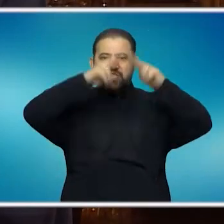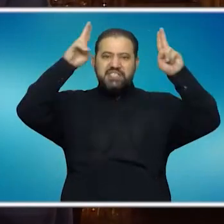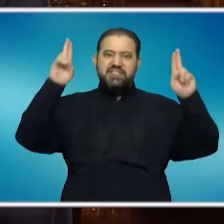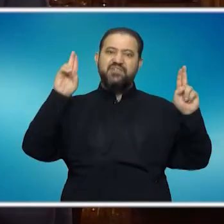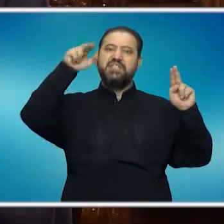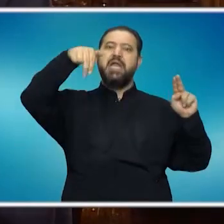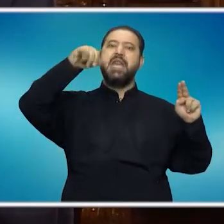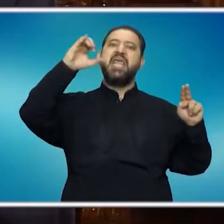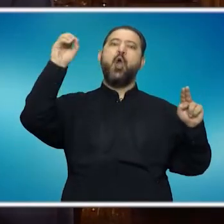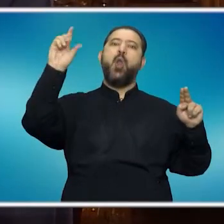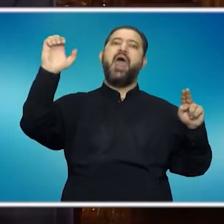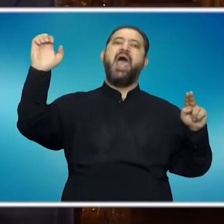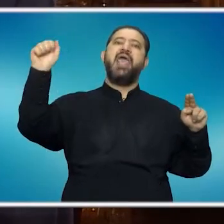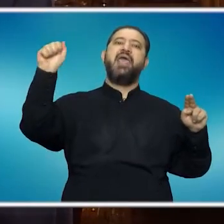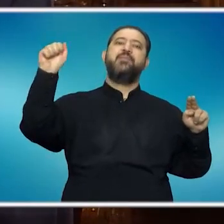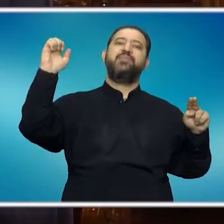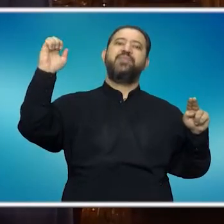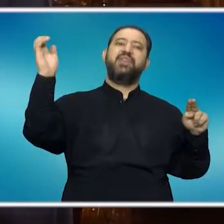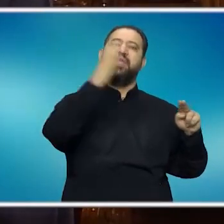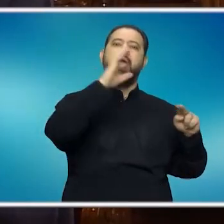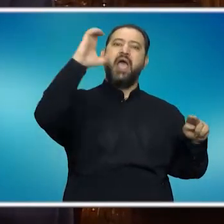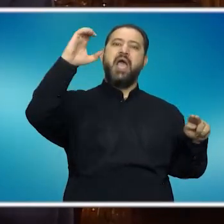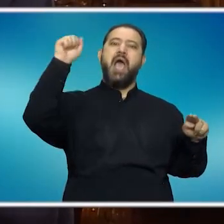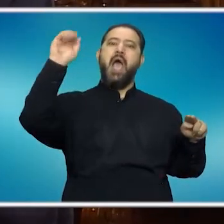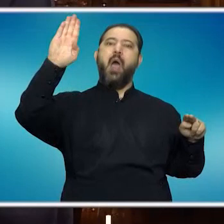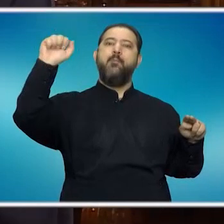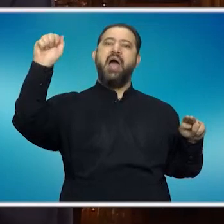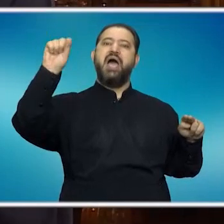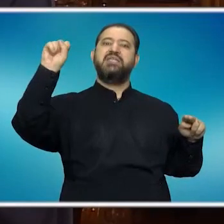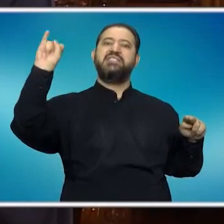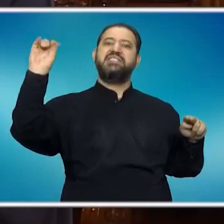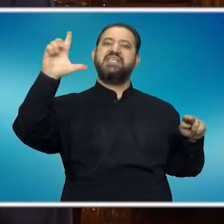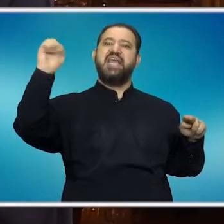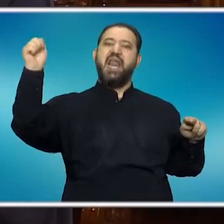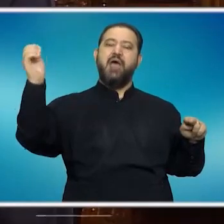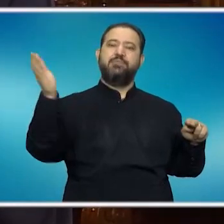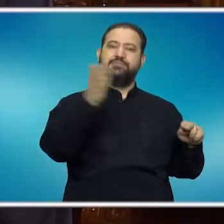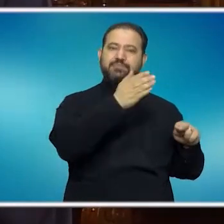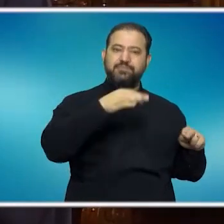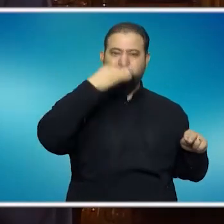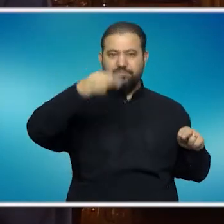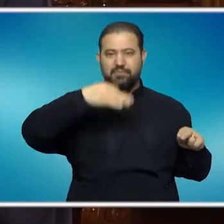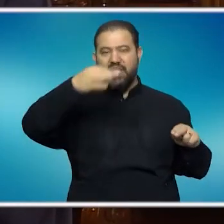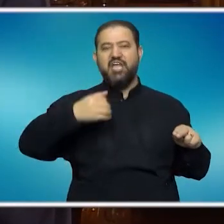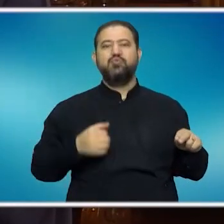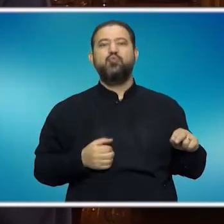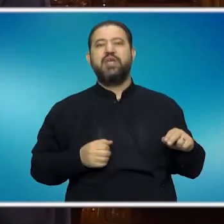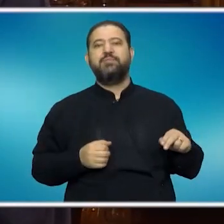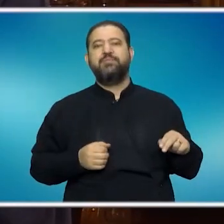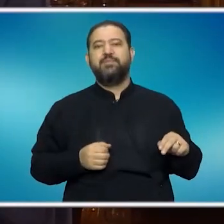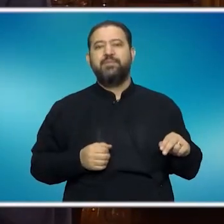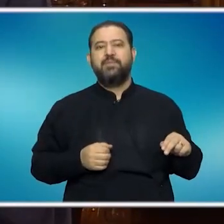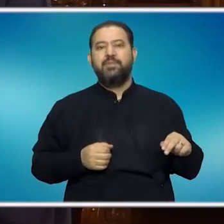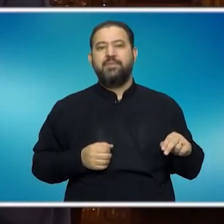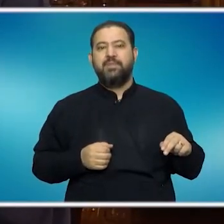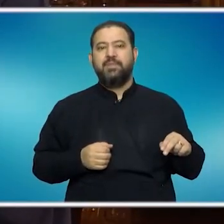redau ideile, că sunt foarte importante și semnificative, spune în acest cuvânt, care este cuvânt ținut, predică ținută la Buna Vestire a Maicii